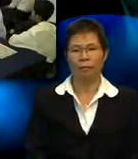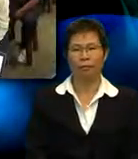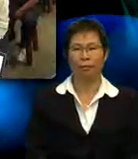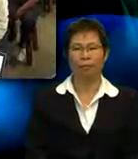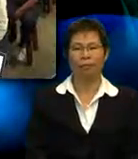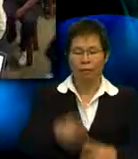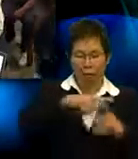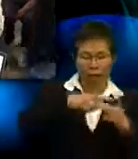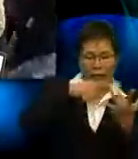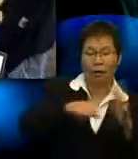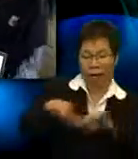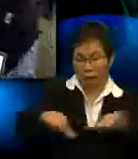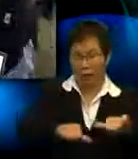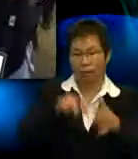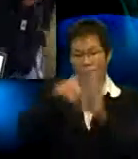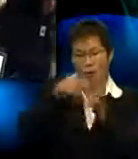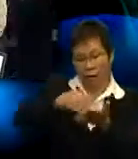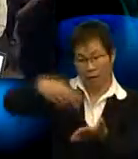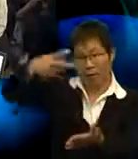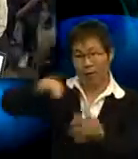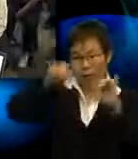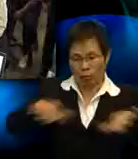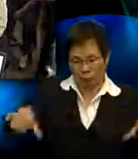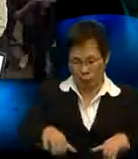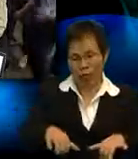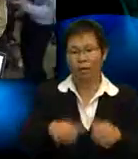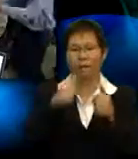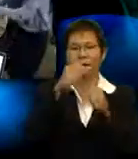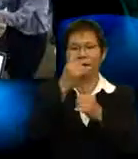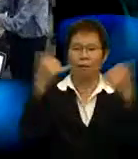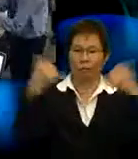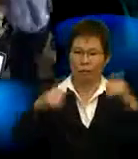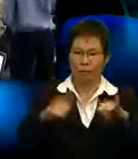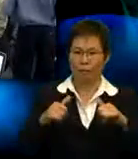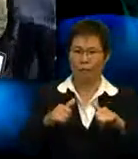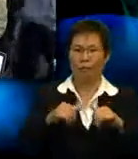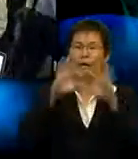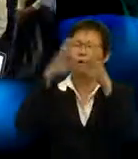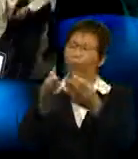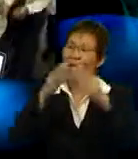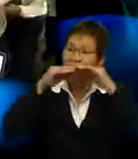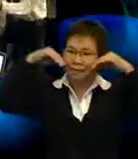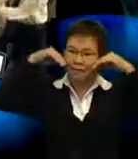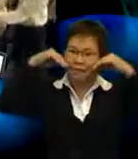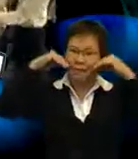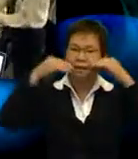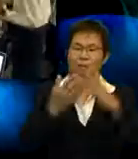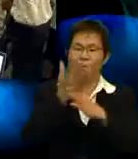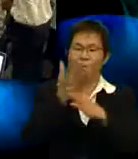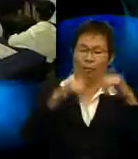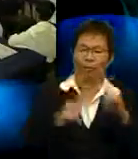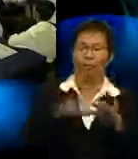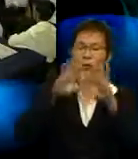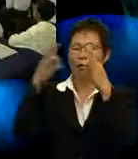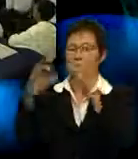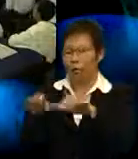Antara aktiviti pengayaan yang boleh dijalankan ialah permainan kad keluarga ceria. Melalui permainan berkumpulan